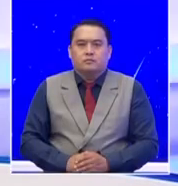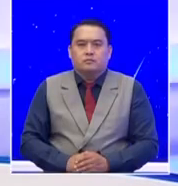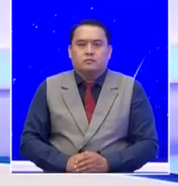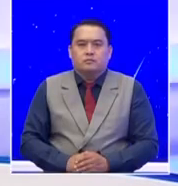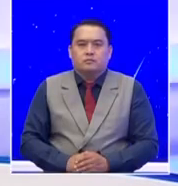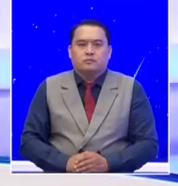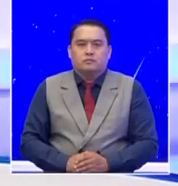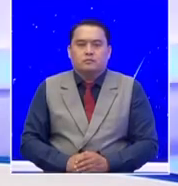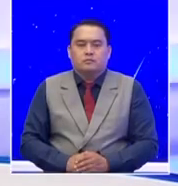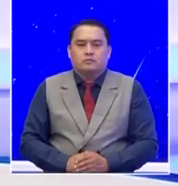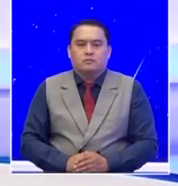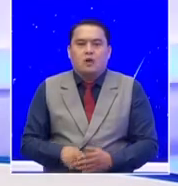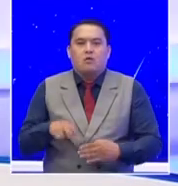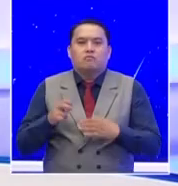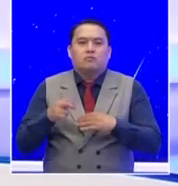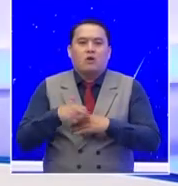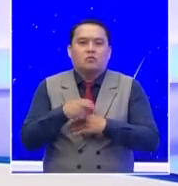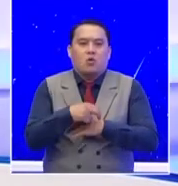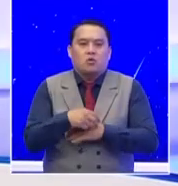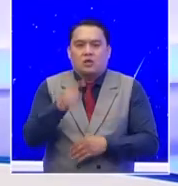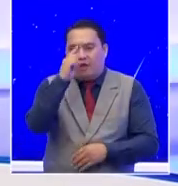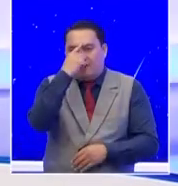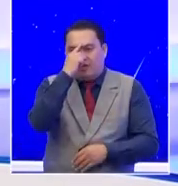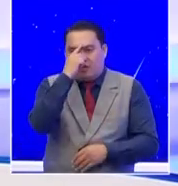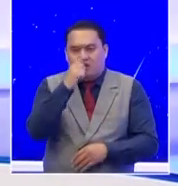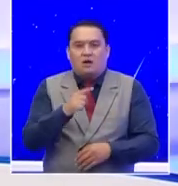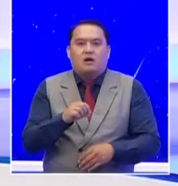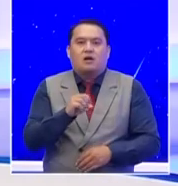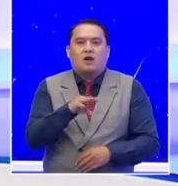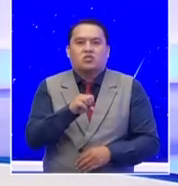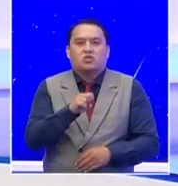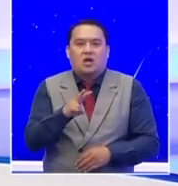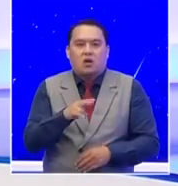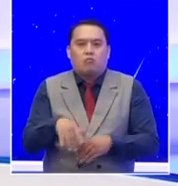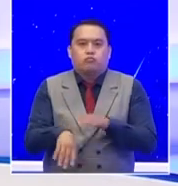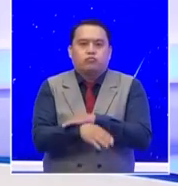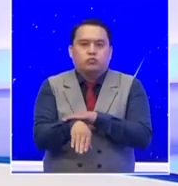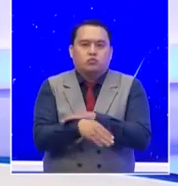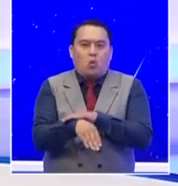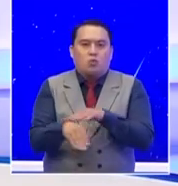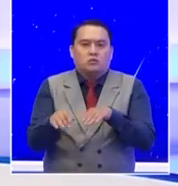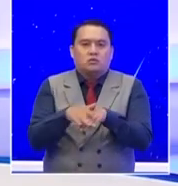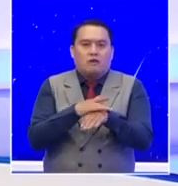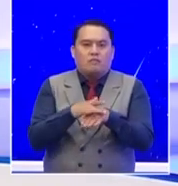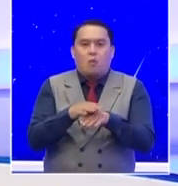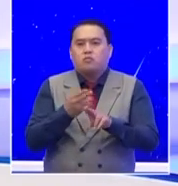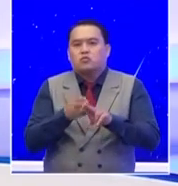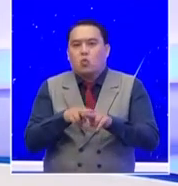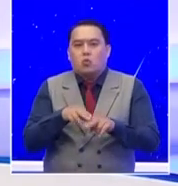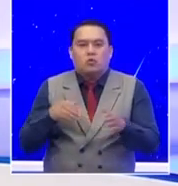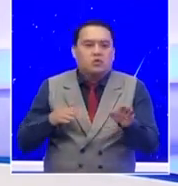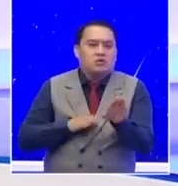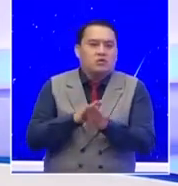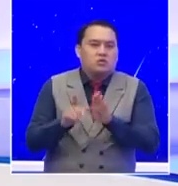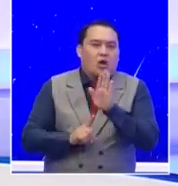саранча уничтожает посевы индийских фермеров в штат раджастхан пустынная саранча добралась из пакистана уже в начале